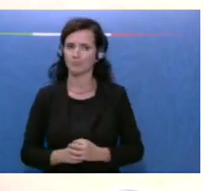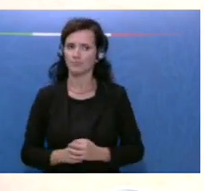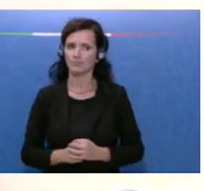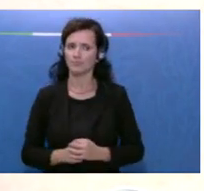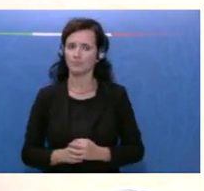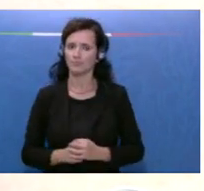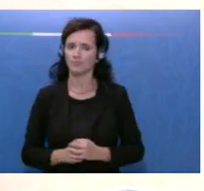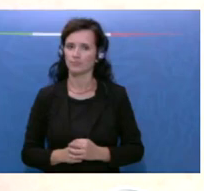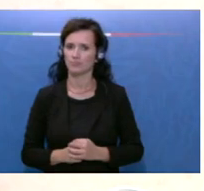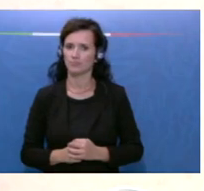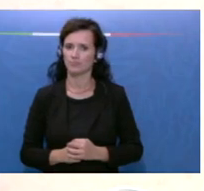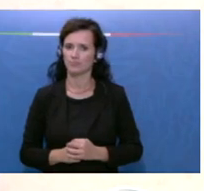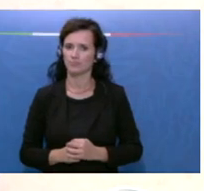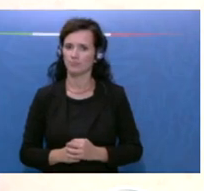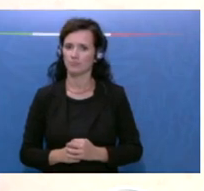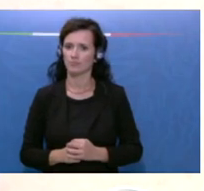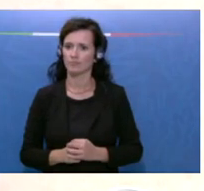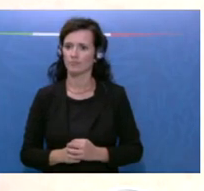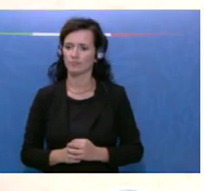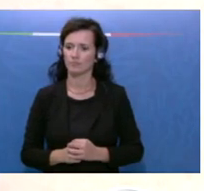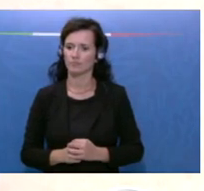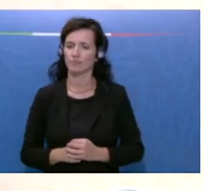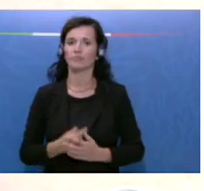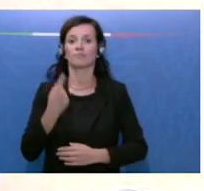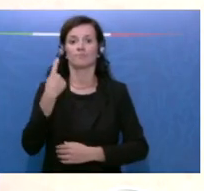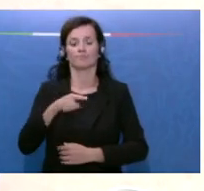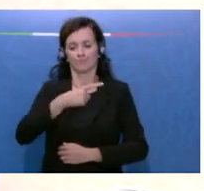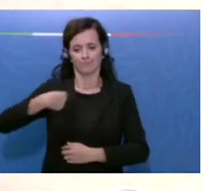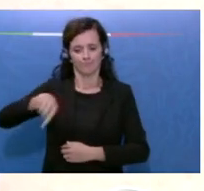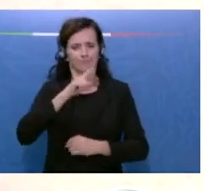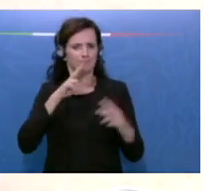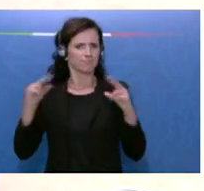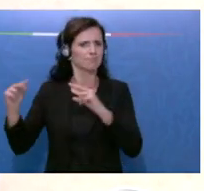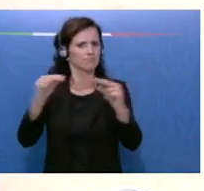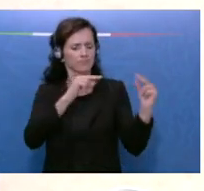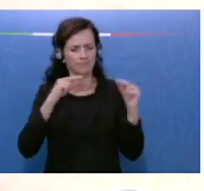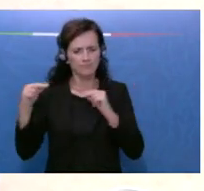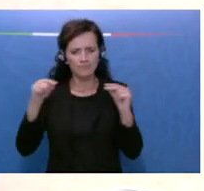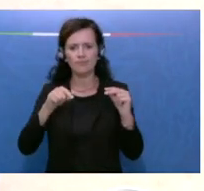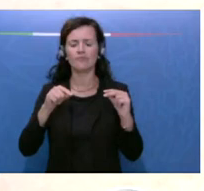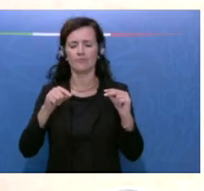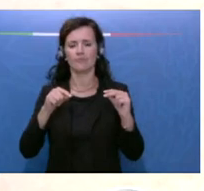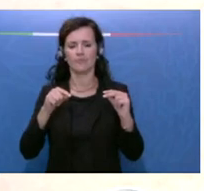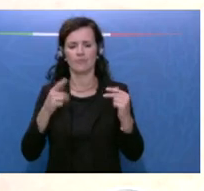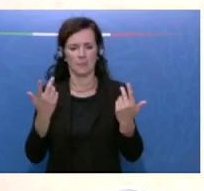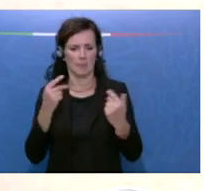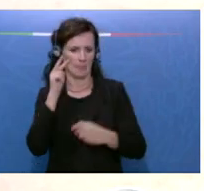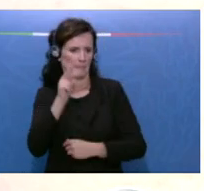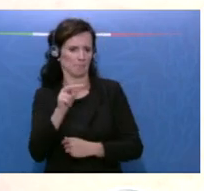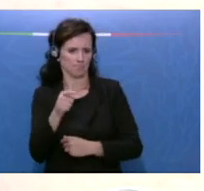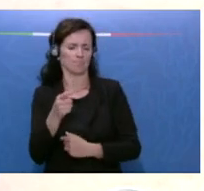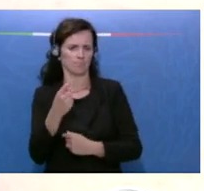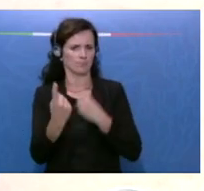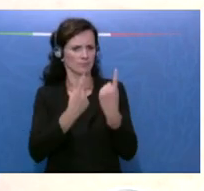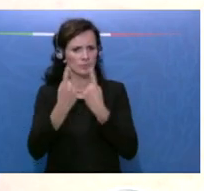il ecco quello che poi abbiamo evidenziato noi non erano né diciamo stato trattato molto durante la conversazione ma è stato richiamato